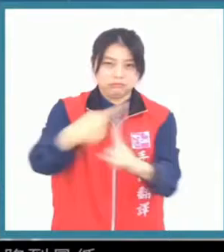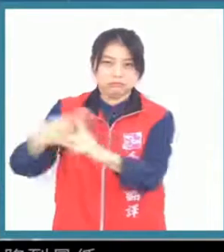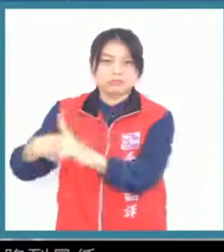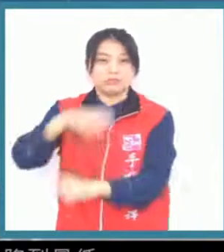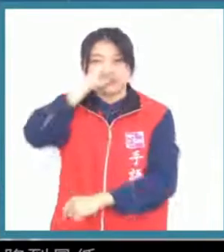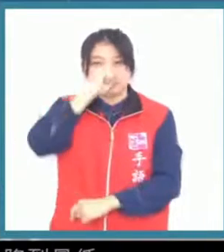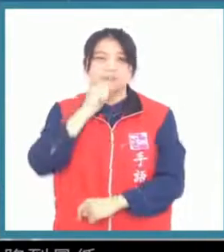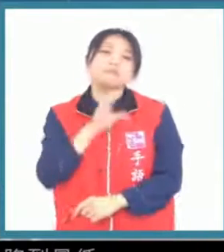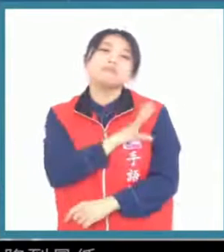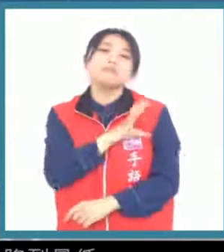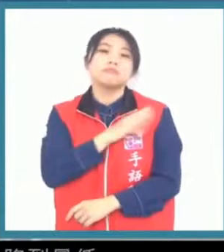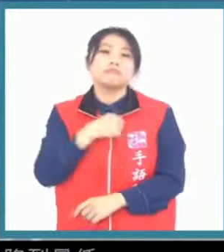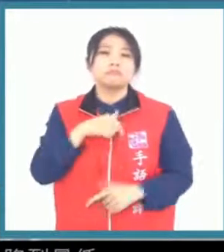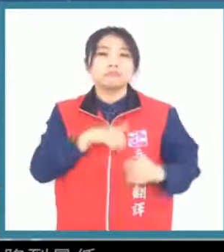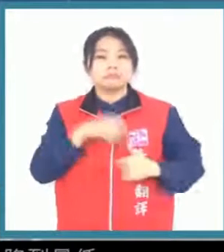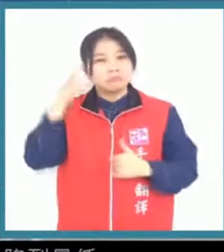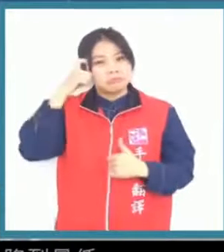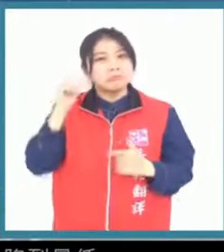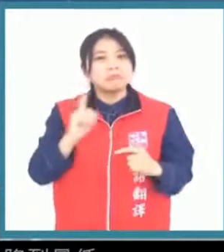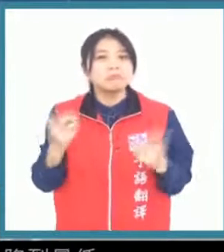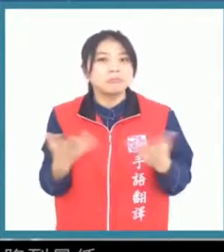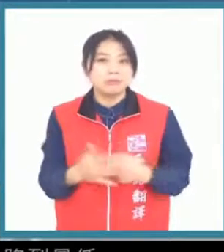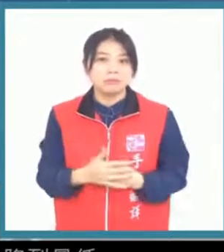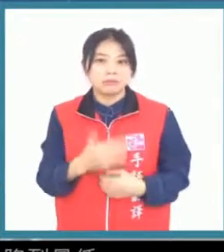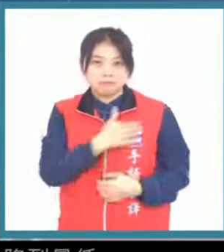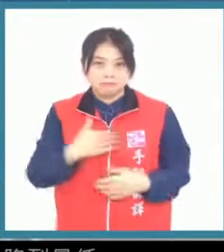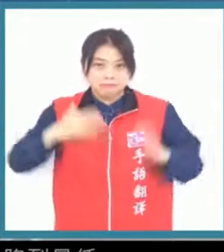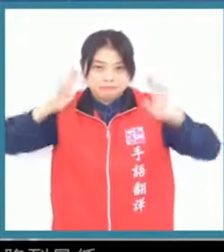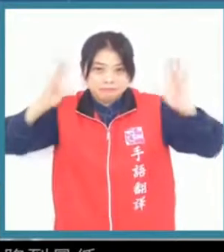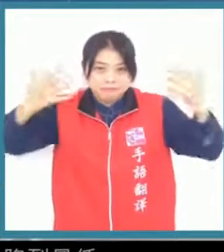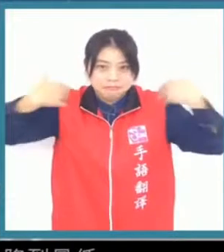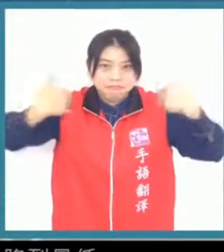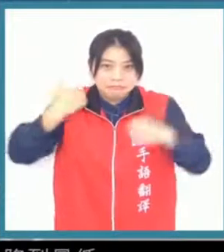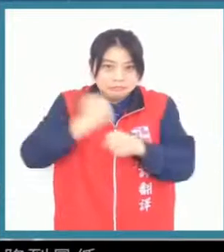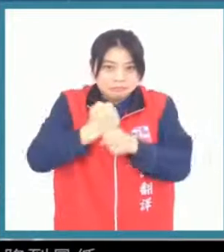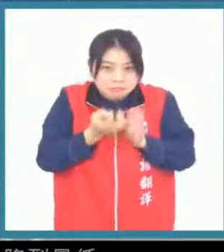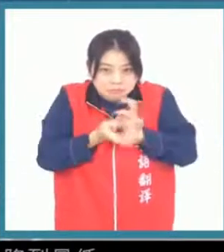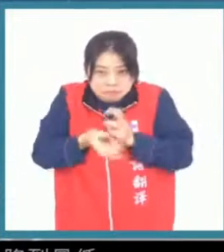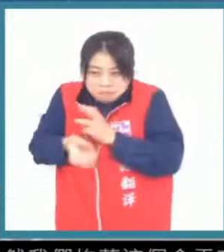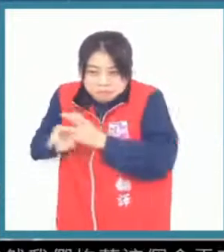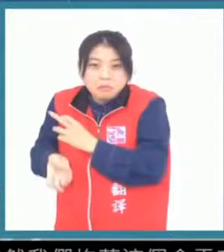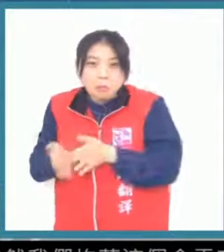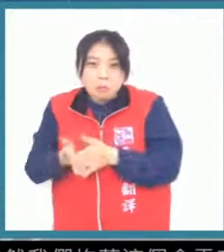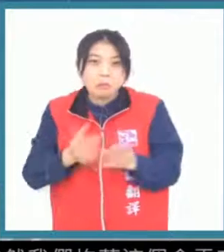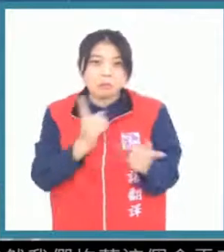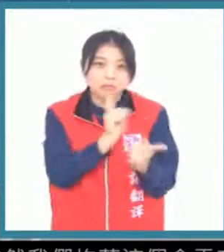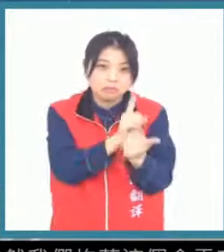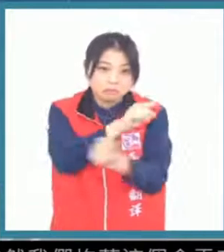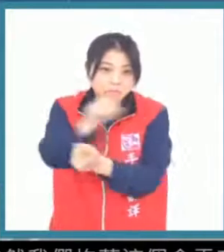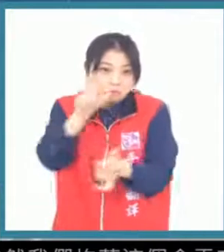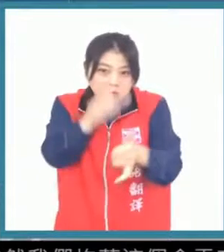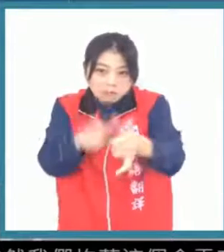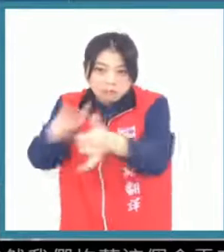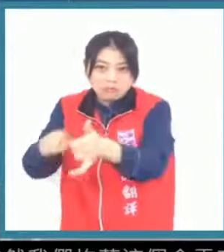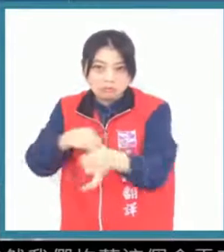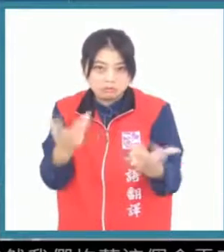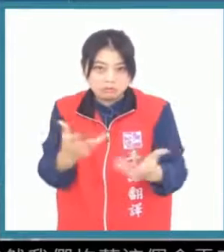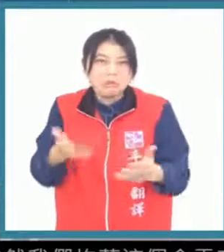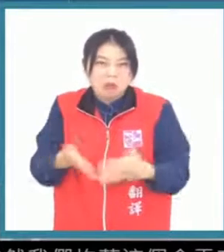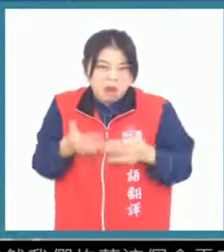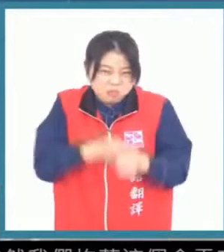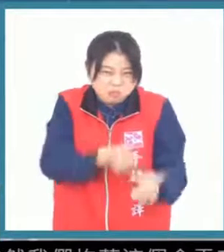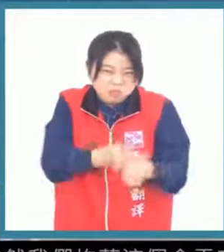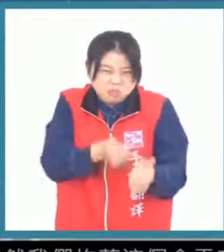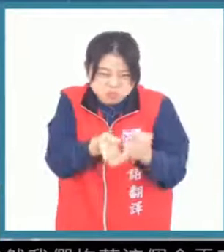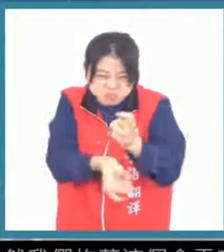们是抱着这个兢兢业业、小心谨慎，每一个个案都要追踪到底，这样的精神